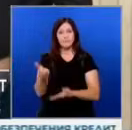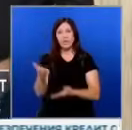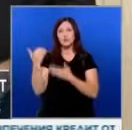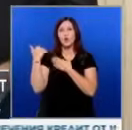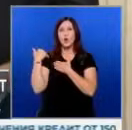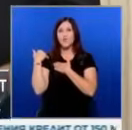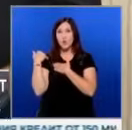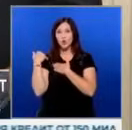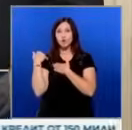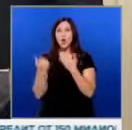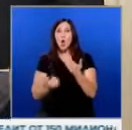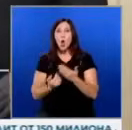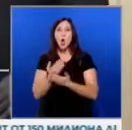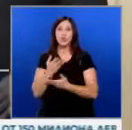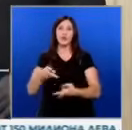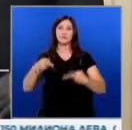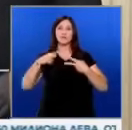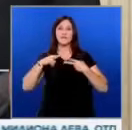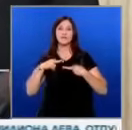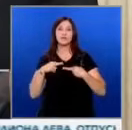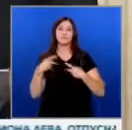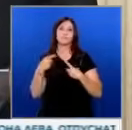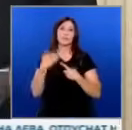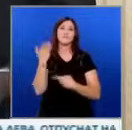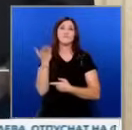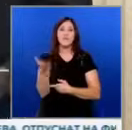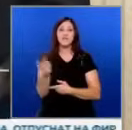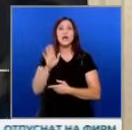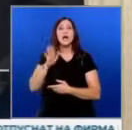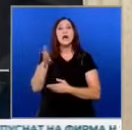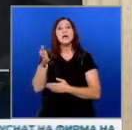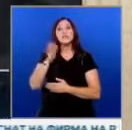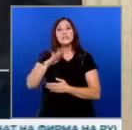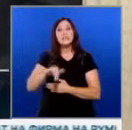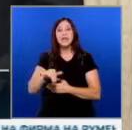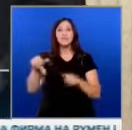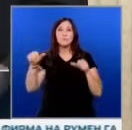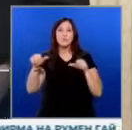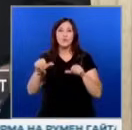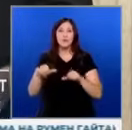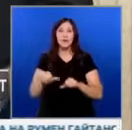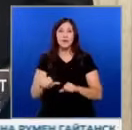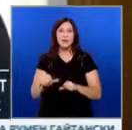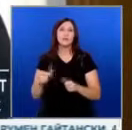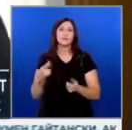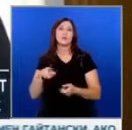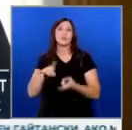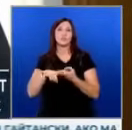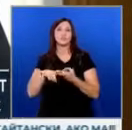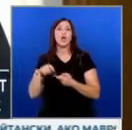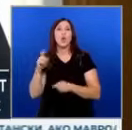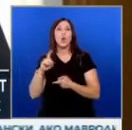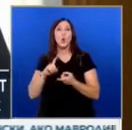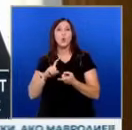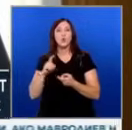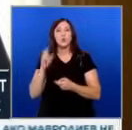отговорност отново се върна върху вас. След проваленият опит на госпожа Кожарева, след отказа